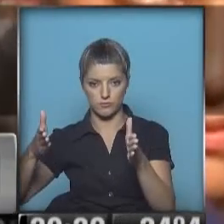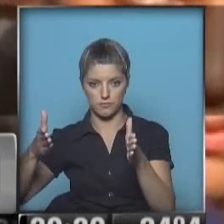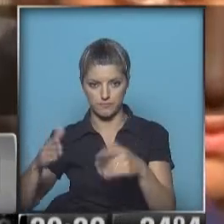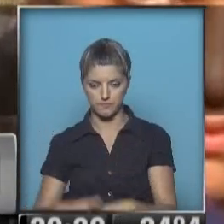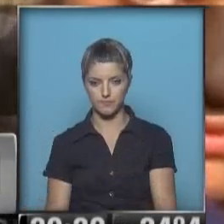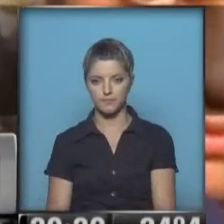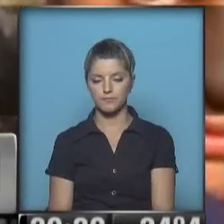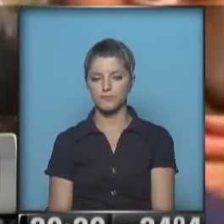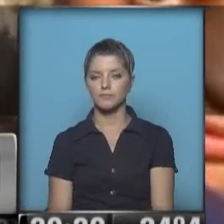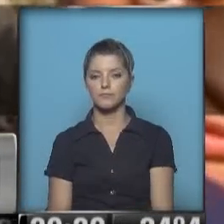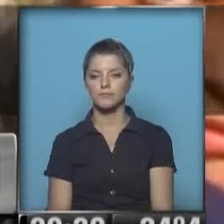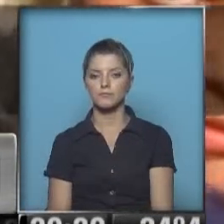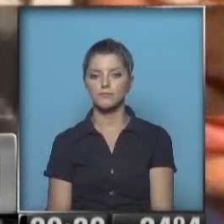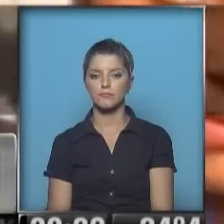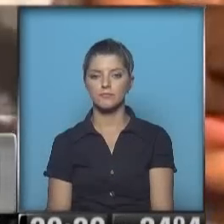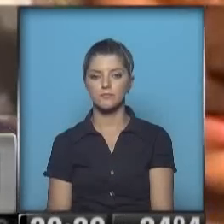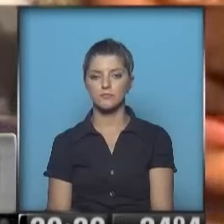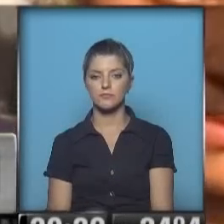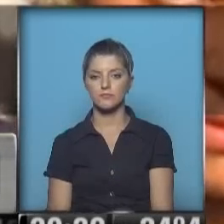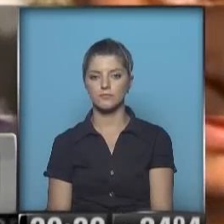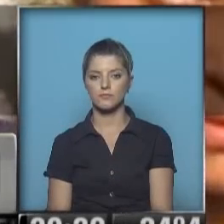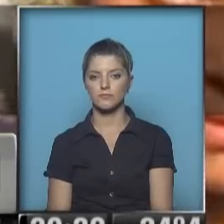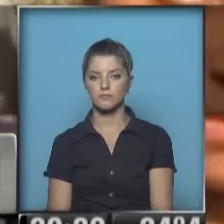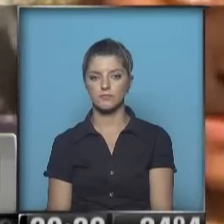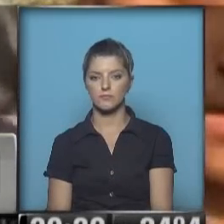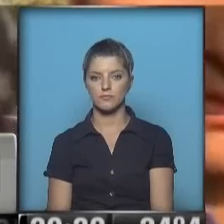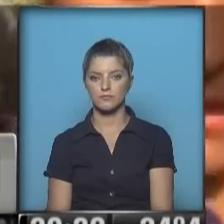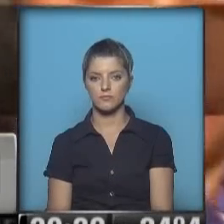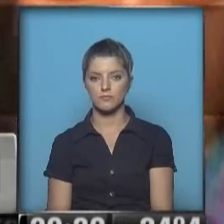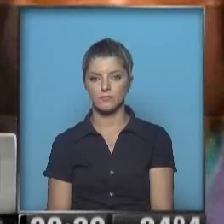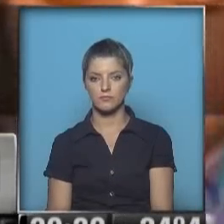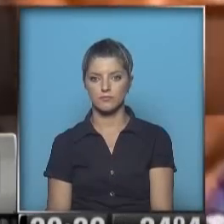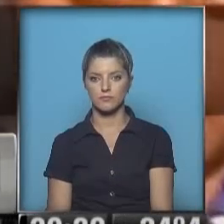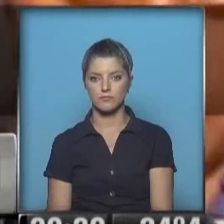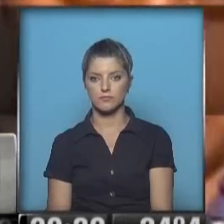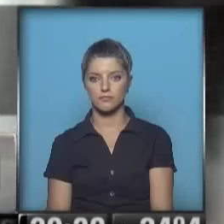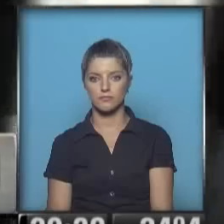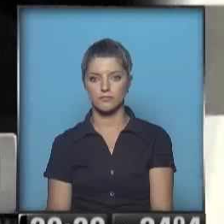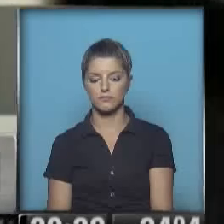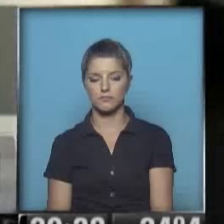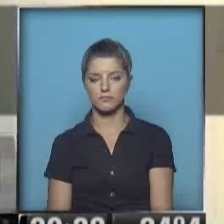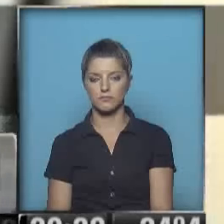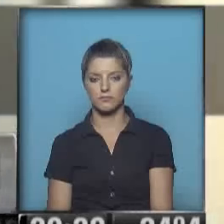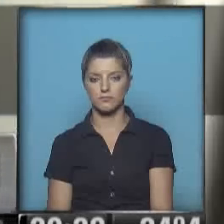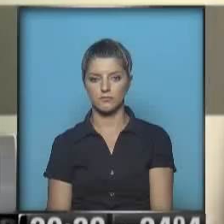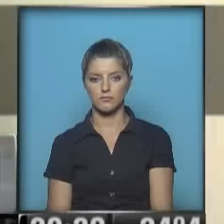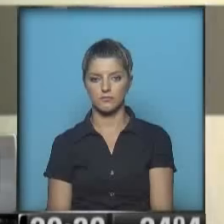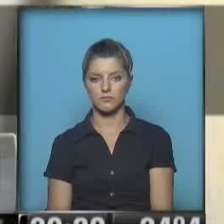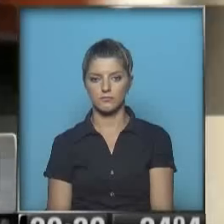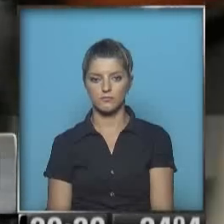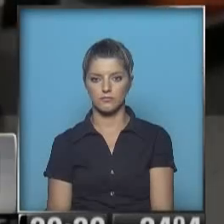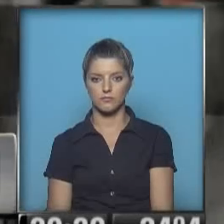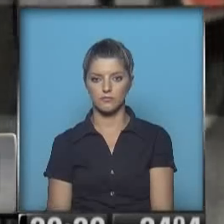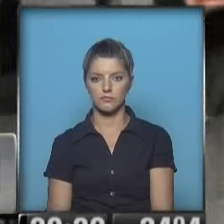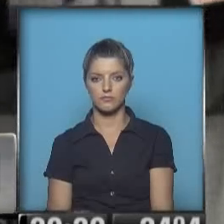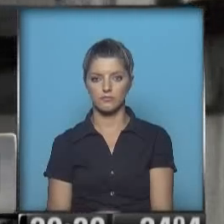जो ये कर रहा है इन्होंने टेररिज्म इतनी खराब बात है इस तरह बच्चों को स्कूल में मार दिया अगर इनकी जगह हम होते तो कितना बुरा होता हम ये